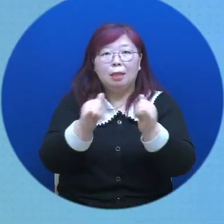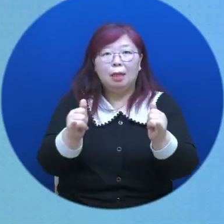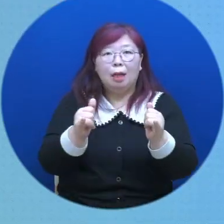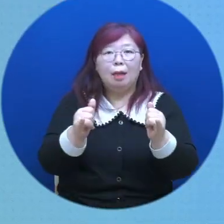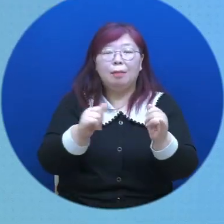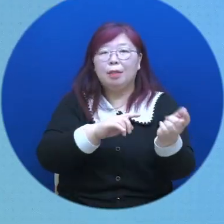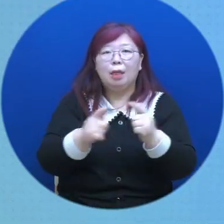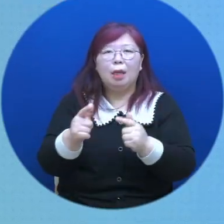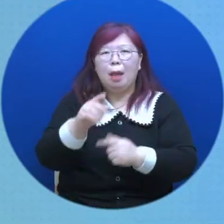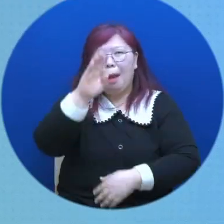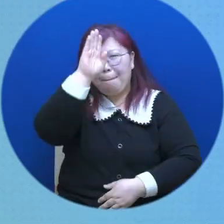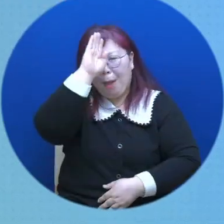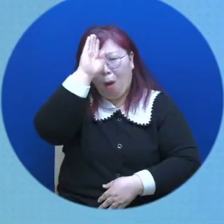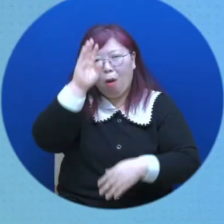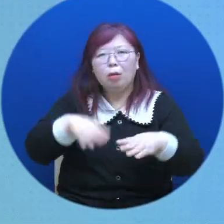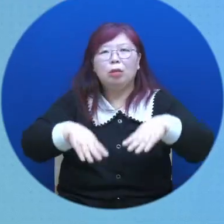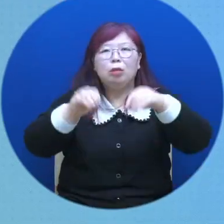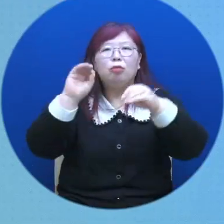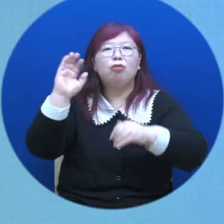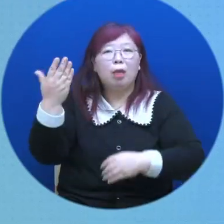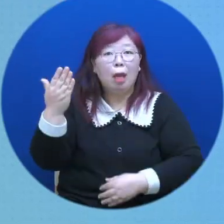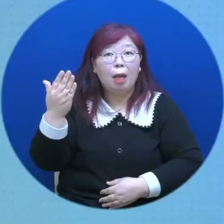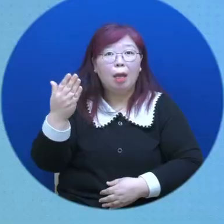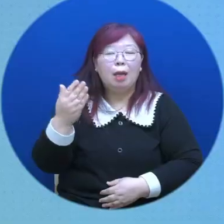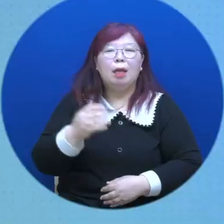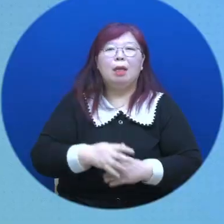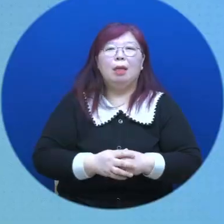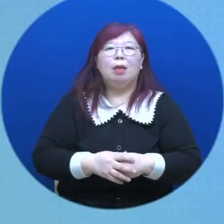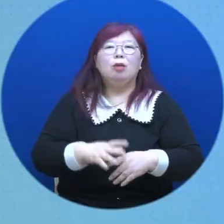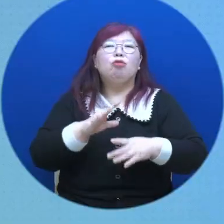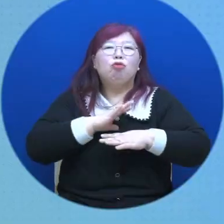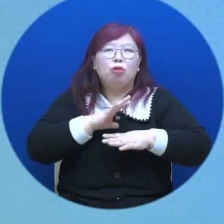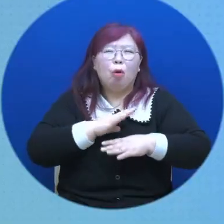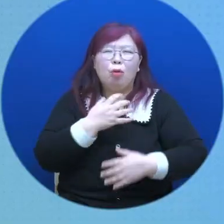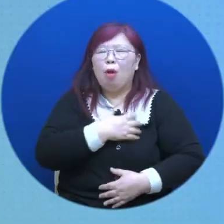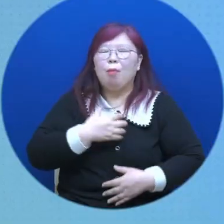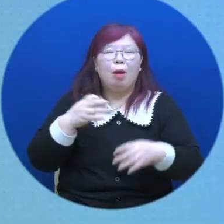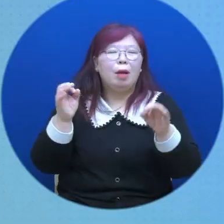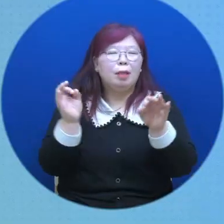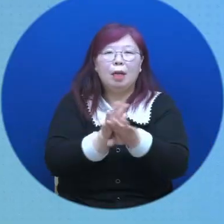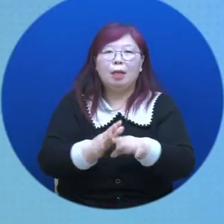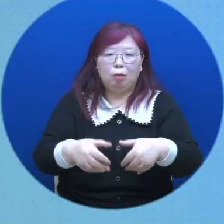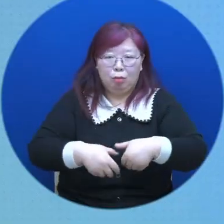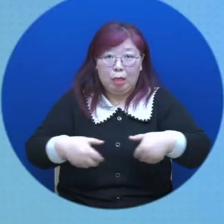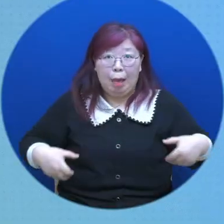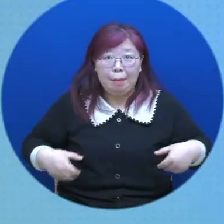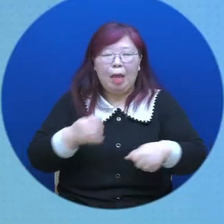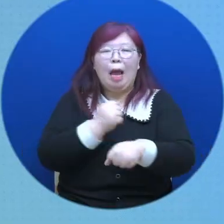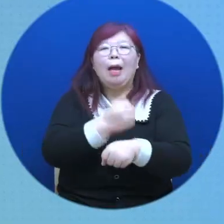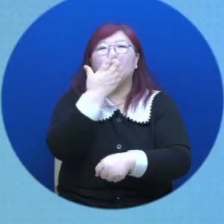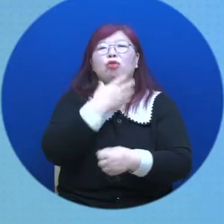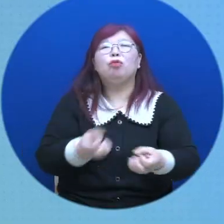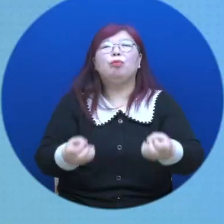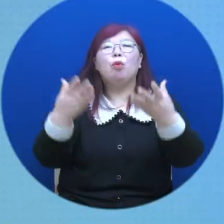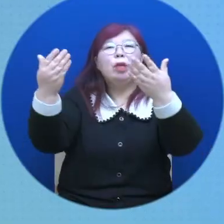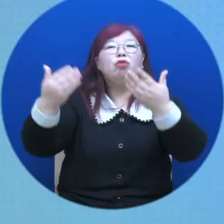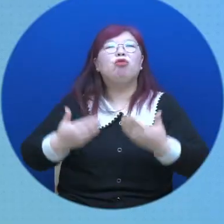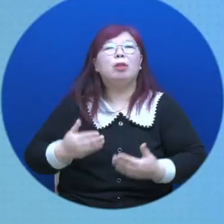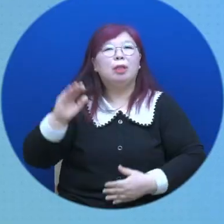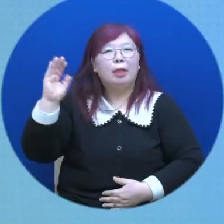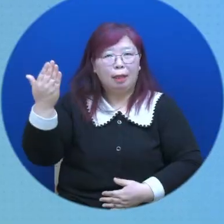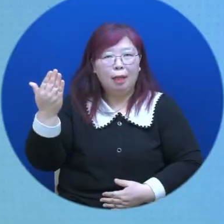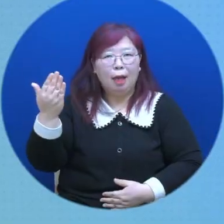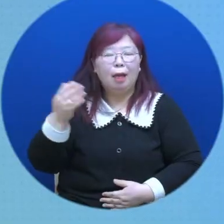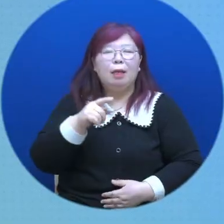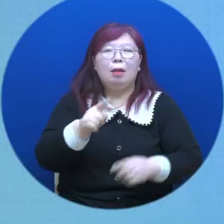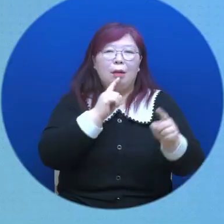질병에 치유되는 역사가 있다. 그들에게 무엇이 두려움 염려가 사라지고 담대한 축복이 주어진다.